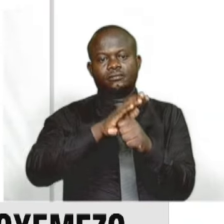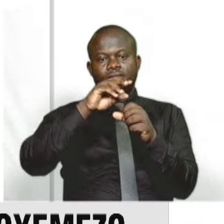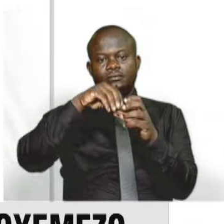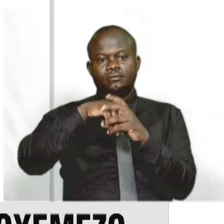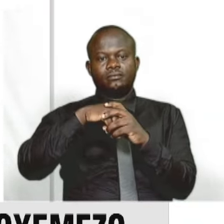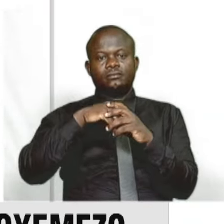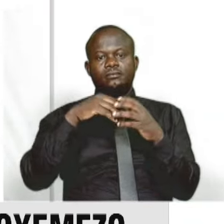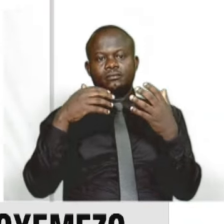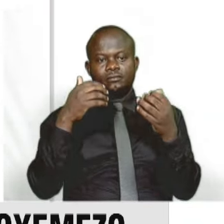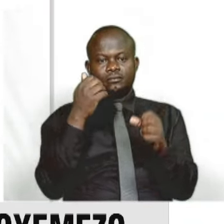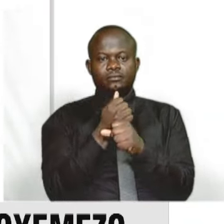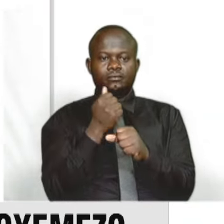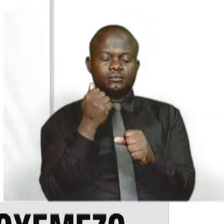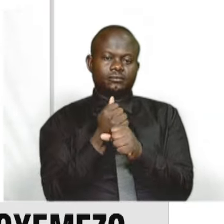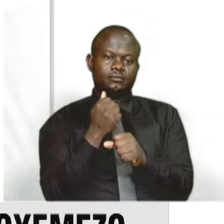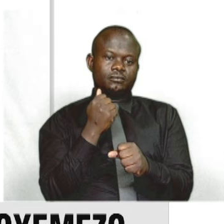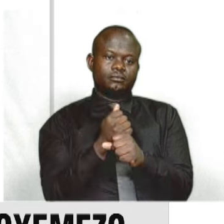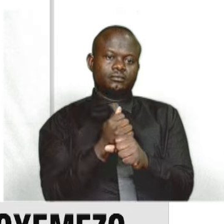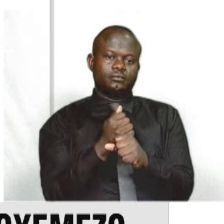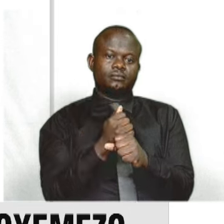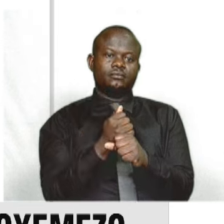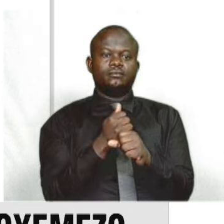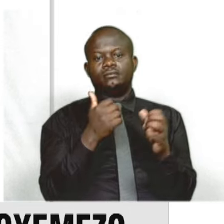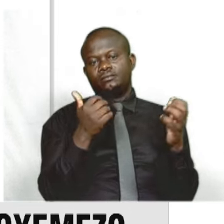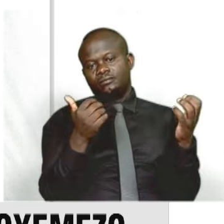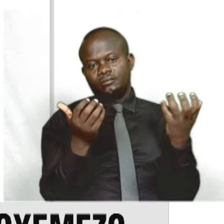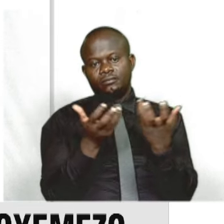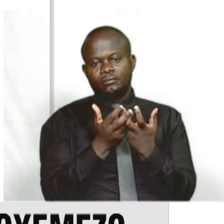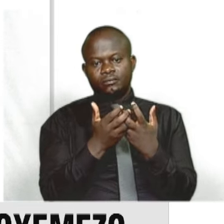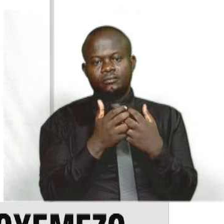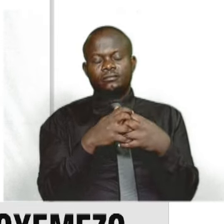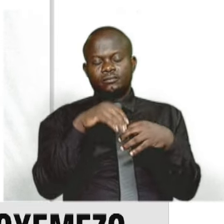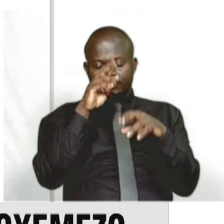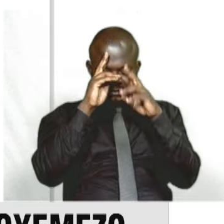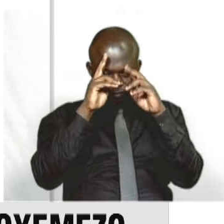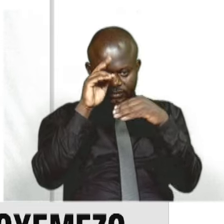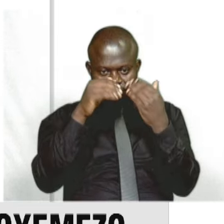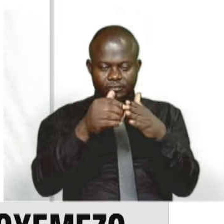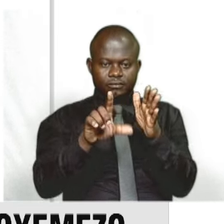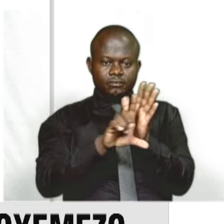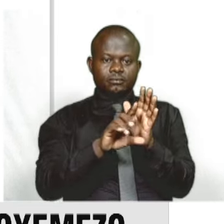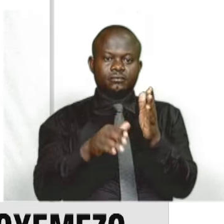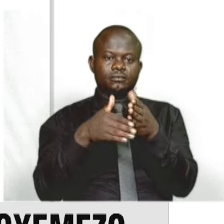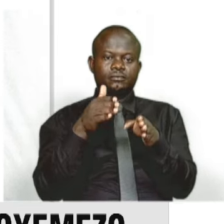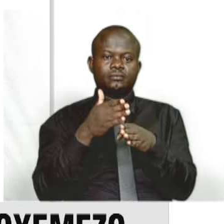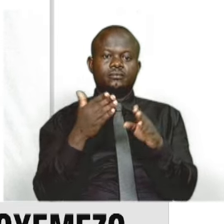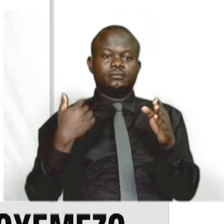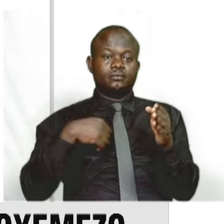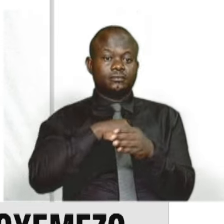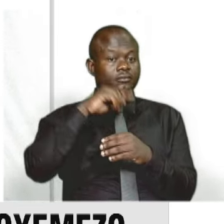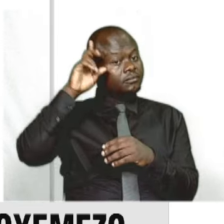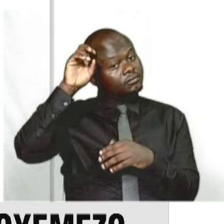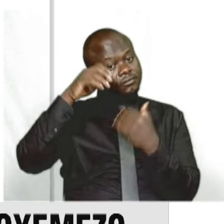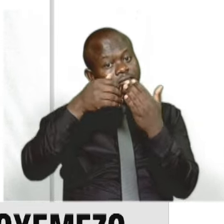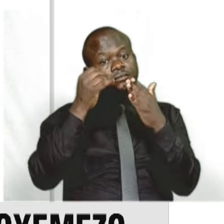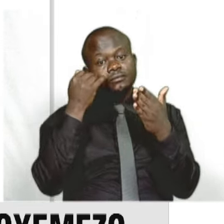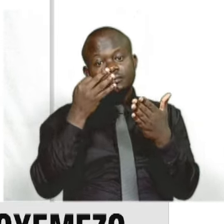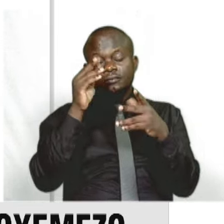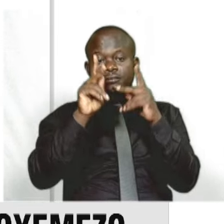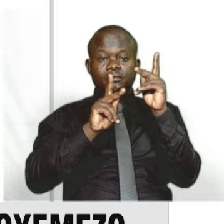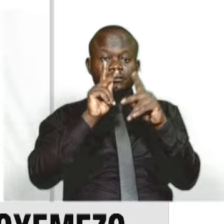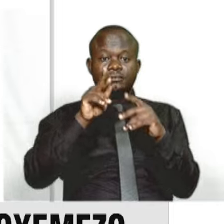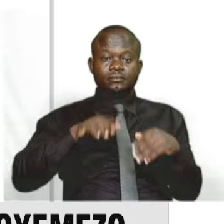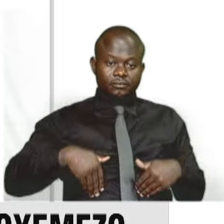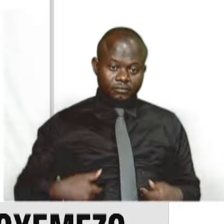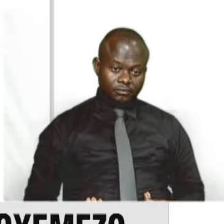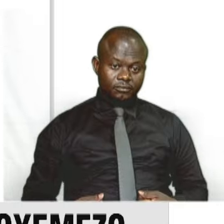mu mikorere muri installation mu bijyanye no kubahiriza amabwiriza y'imyubakire. Urumva niba hari ababivunikiye,